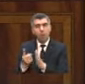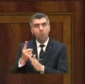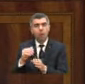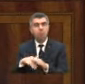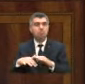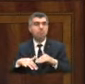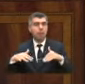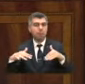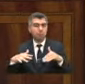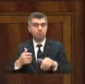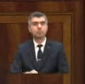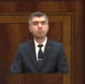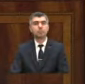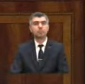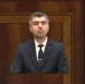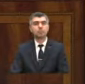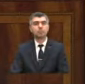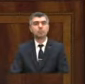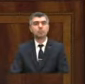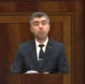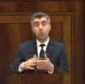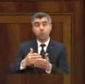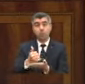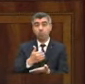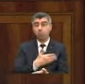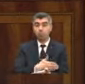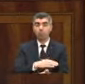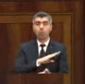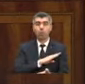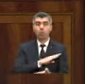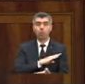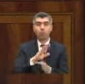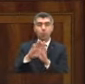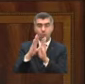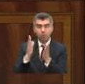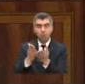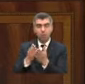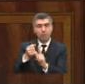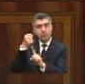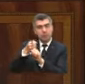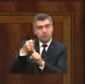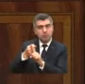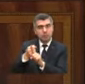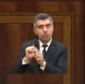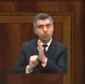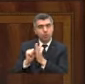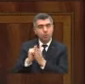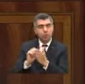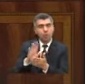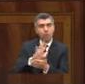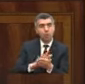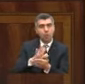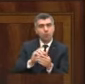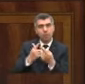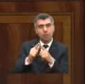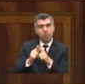المغربي، وهذا ما يزيد من حجم المسؤولية الملقاة على الجميع لإنجاح هذا الورش من خلال فعالية